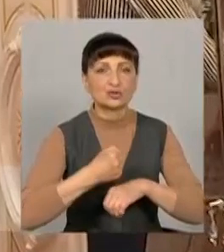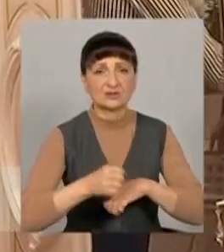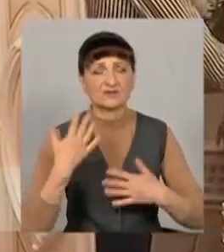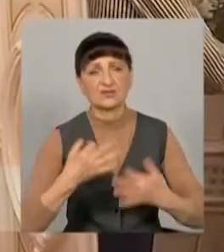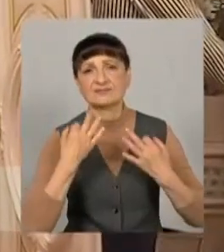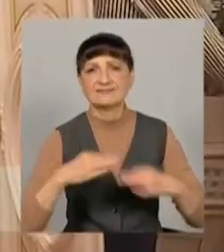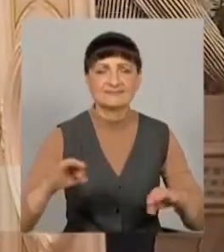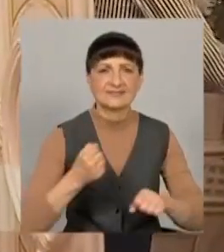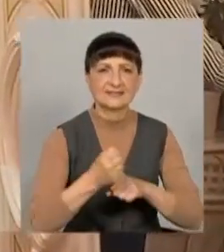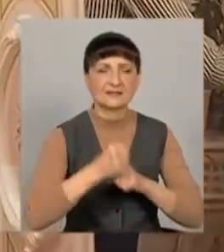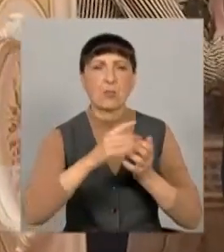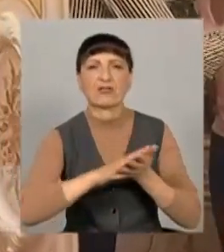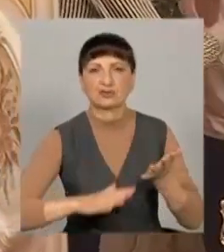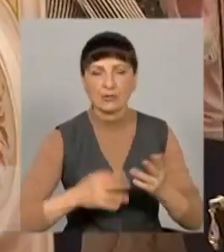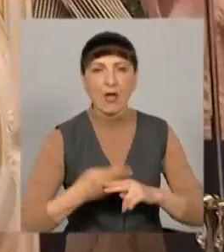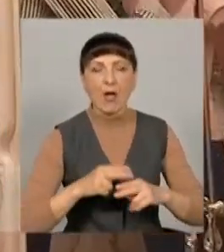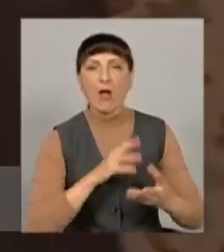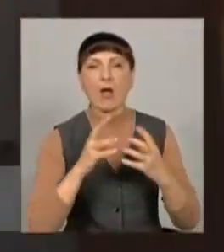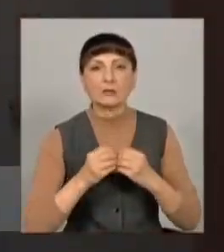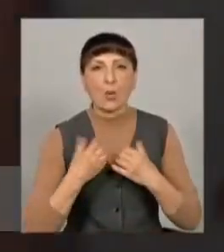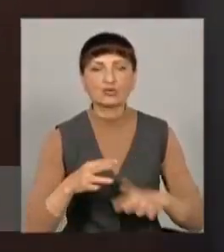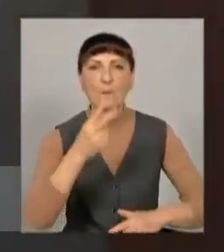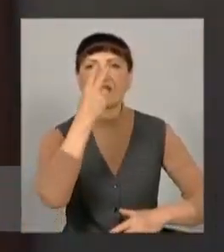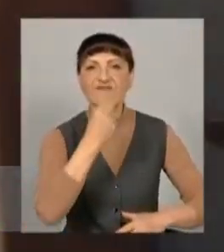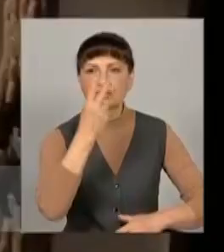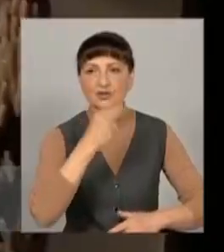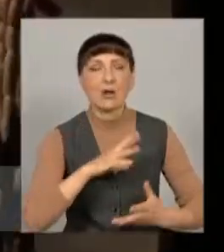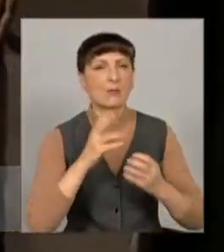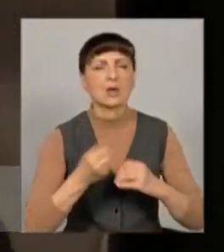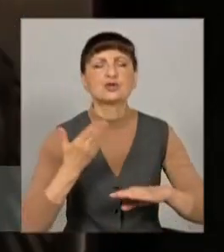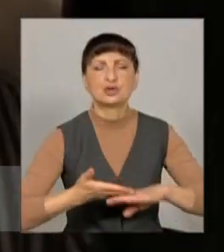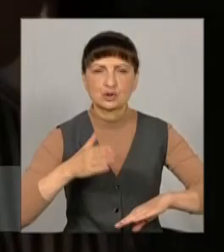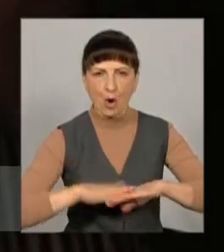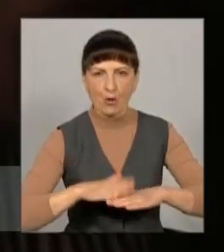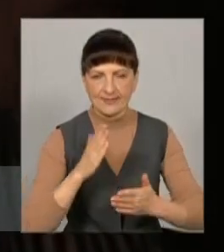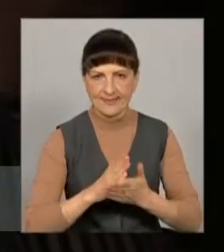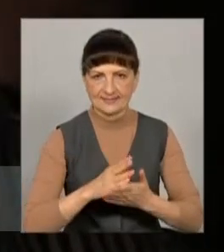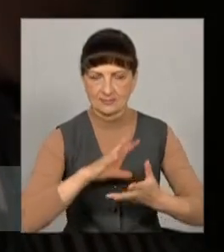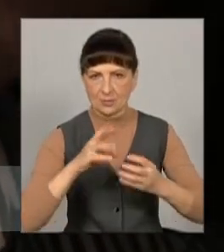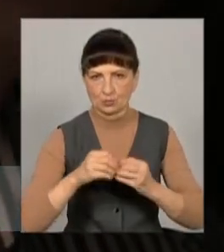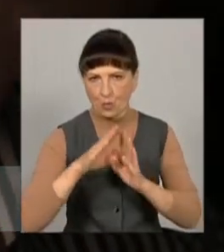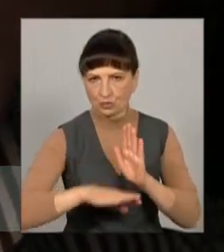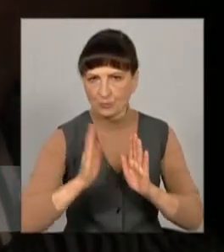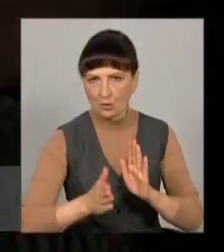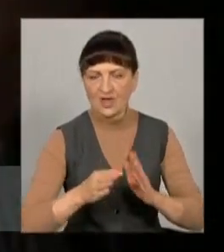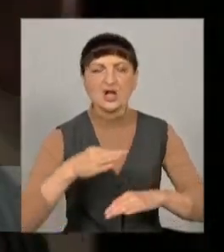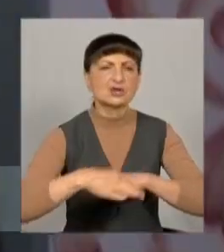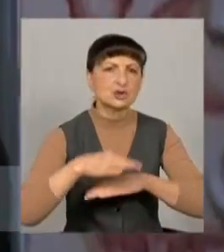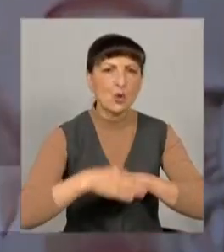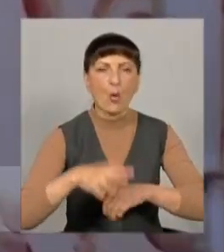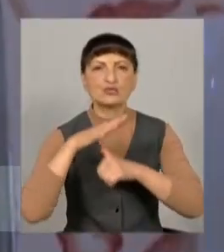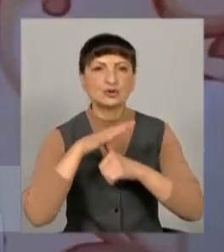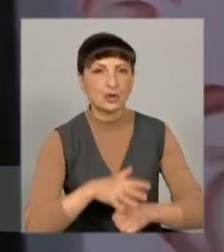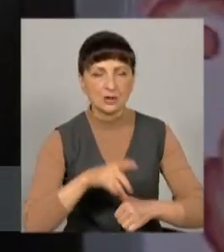вседозволенность и рукоприкладство. Это, в свою очередь, переходит в привычку и ведет к более тяжким последствиям. Именно поэтому жестокое или